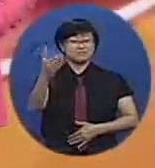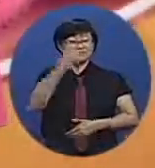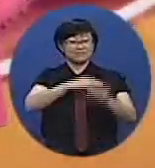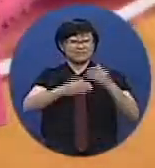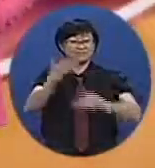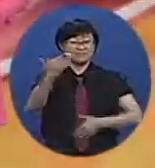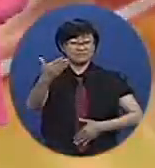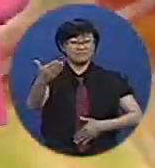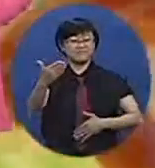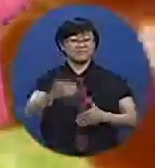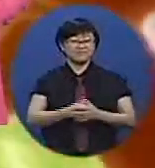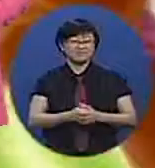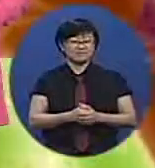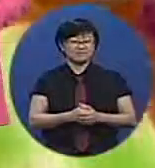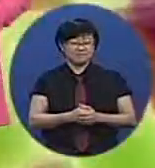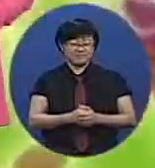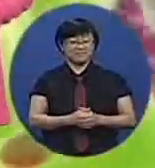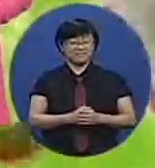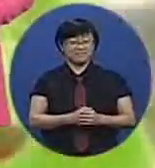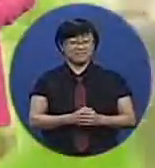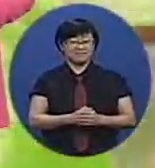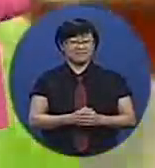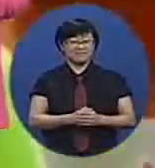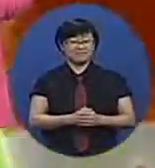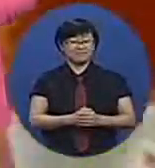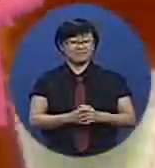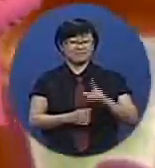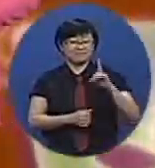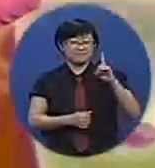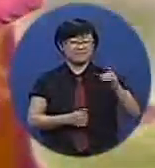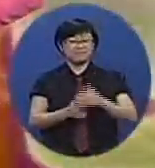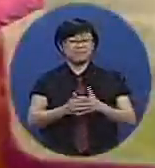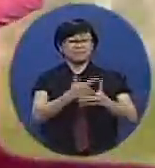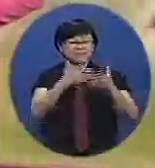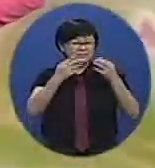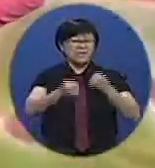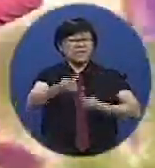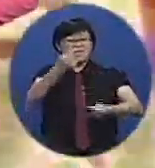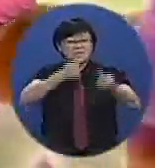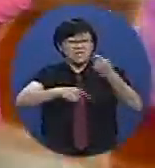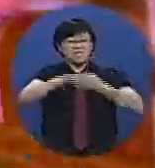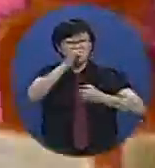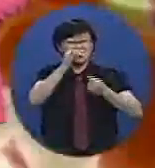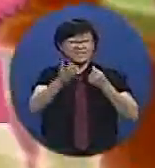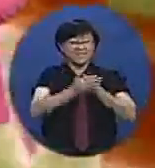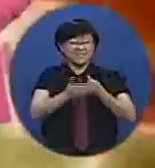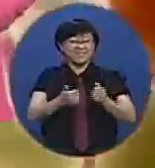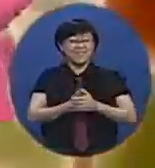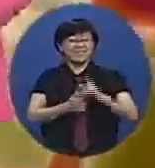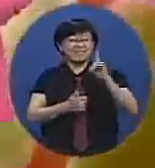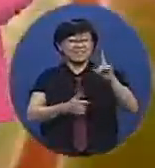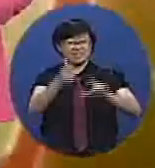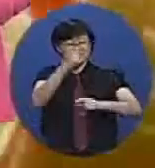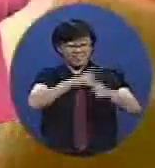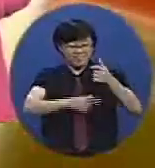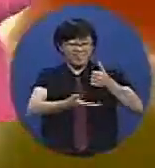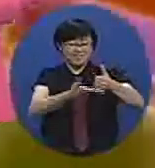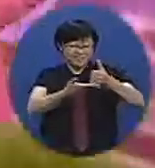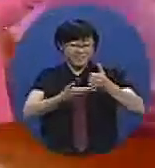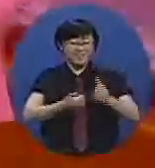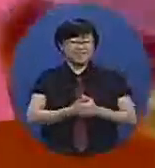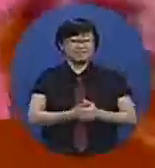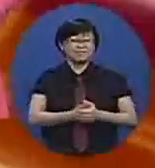8,007점 9점 보너스 9점입니다. 잠깐만. 네. 너무 많은 분들이 신청하셨기 때문에 한 분만 더